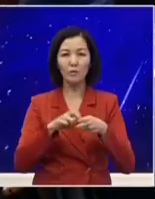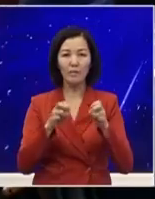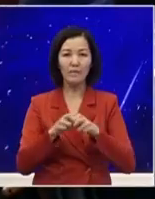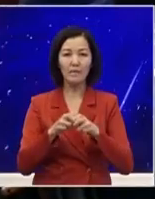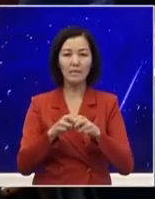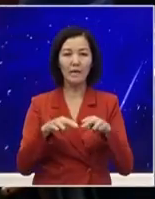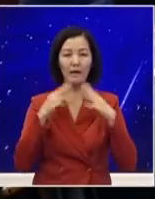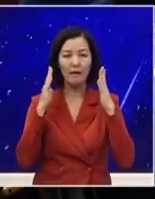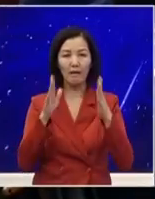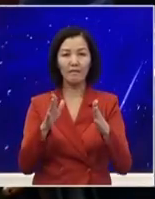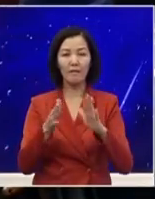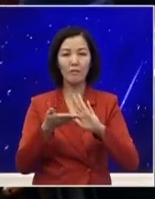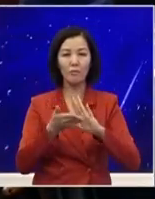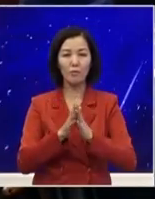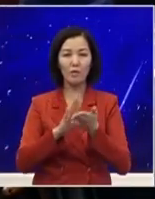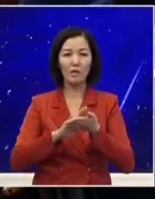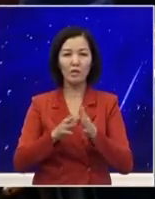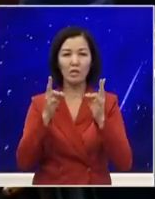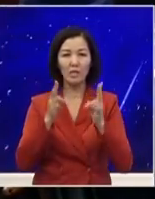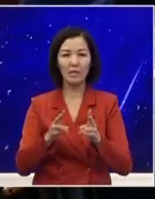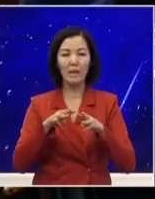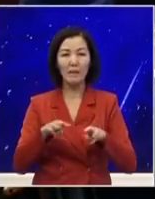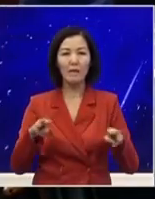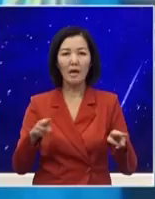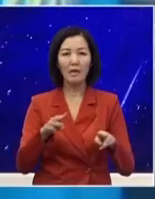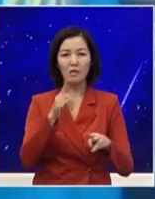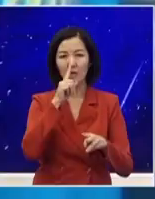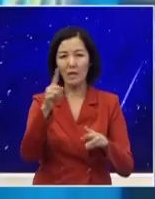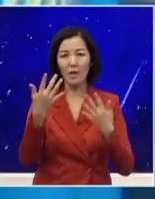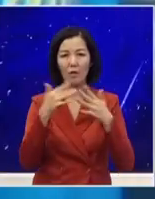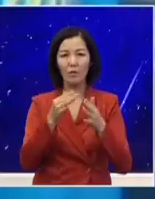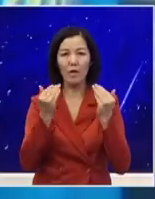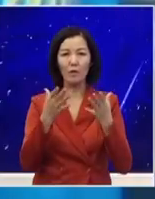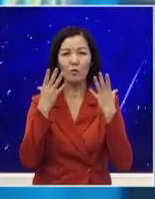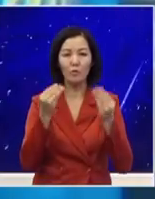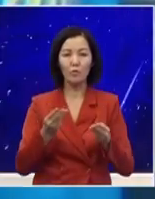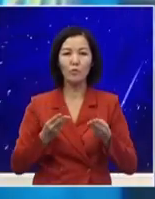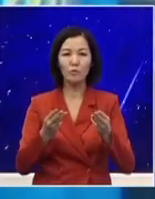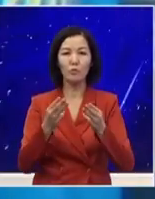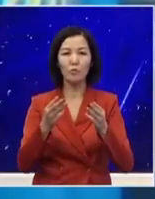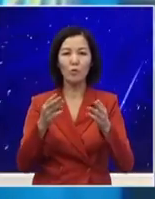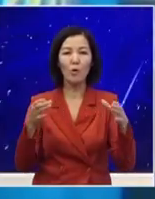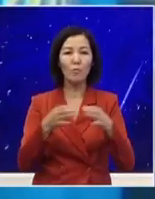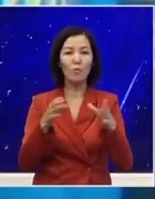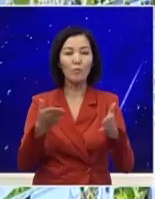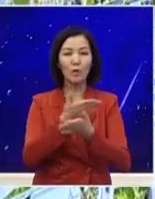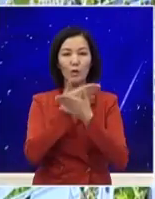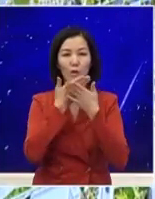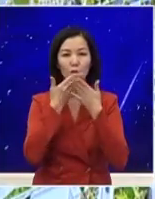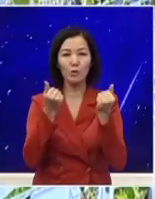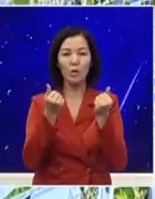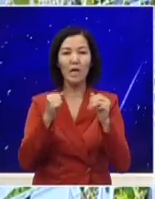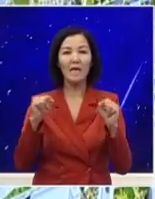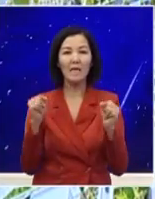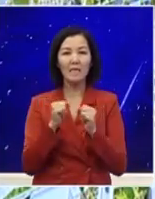қаралды. Төтенше жағдайлар министрінің ақпарынша шалға елді мекендерде әлі күнге өрт сөндіру бөлімдері жоқ. Әсіресе қыс кезінде жеке тұрғын